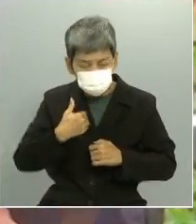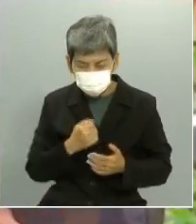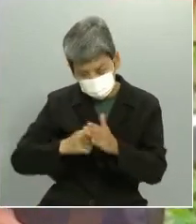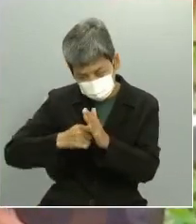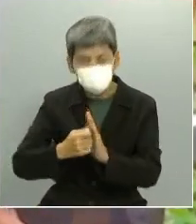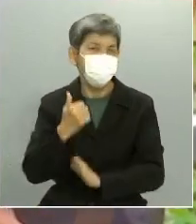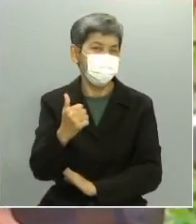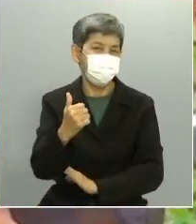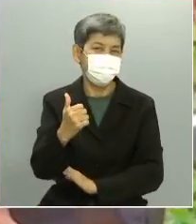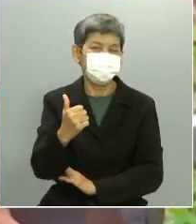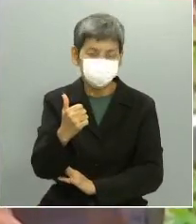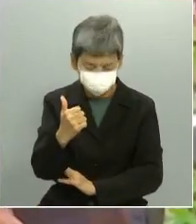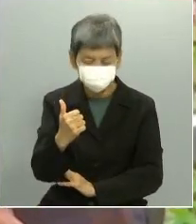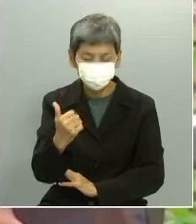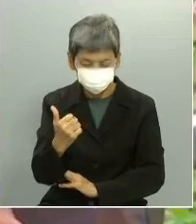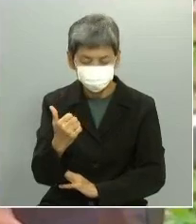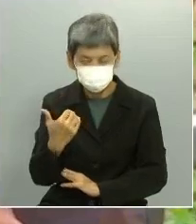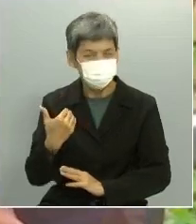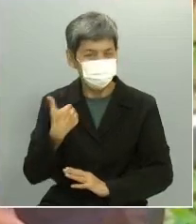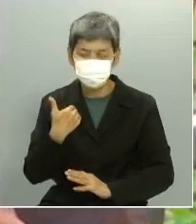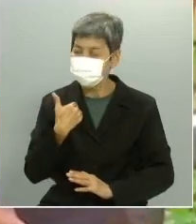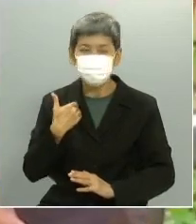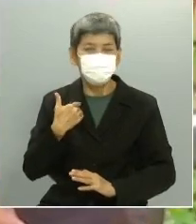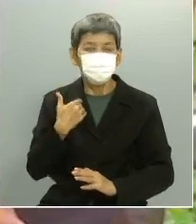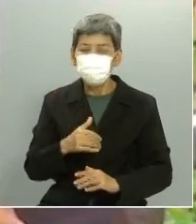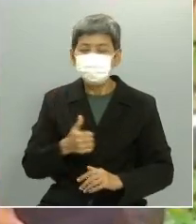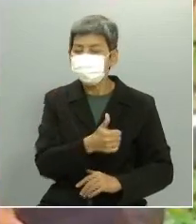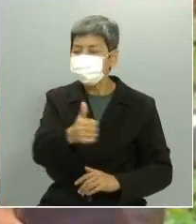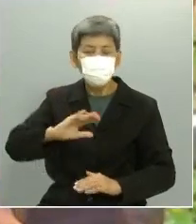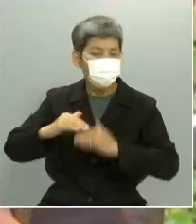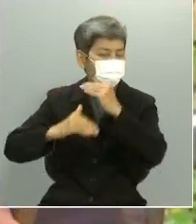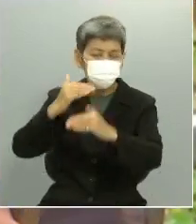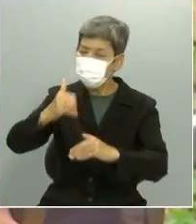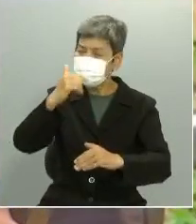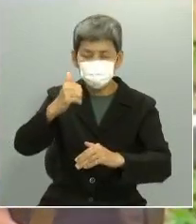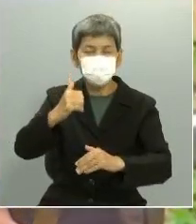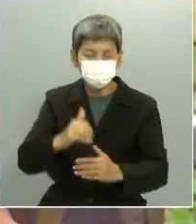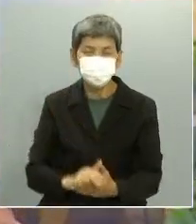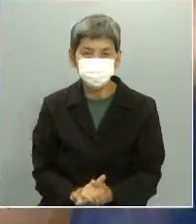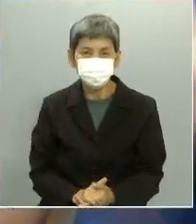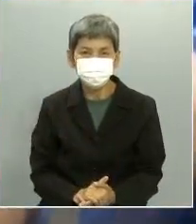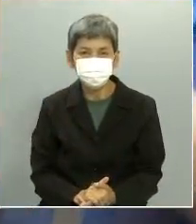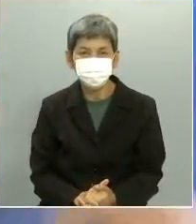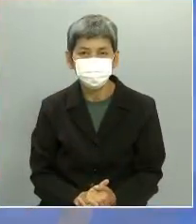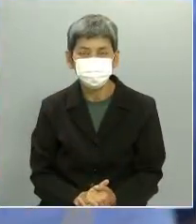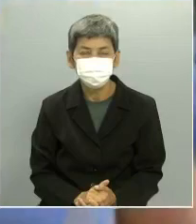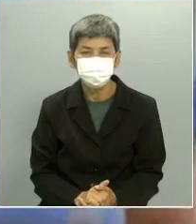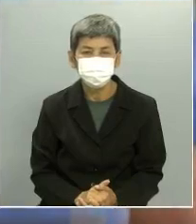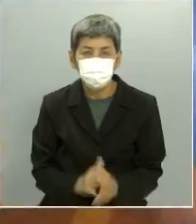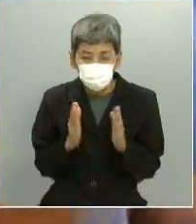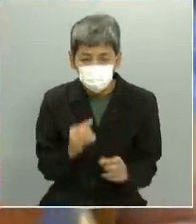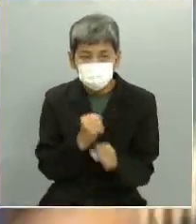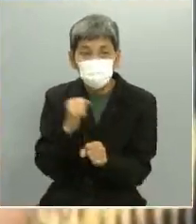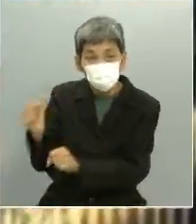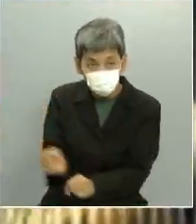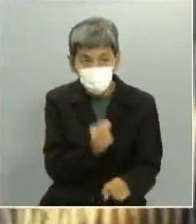วขึ้นก็ทำให้มันมีมูลค่าเพิ่มขึ้นของตัวมันเองอ่ะในเรื่องเวลาที่ลดลงครับ นี่พนักงานกวาดถน